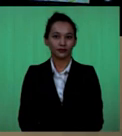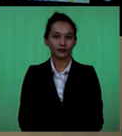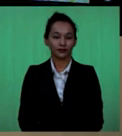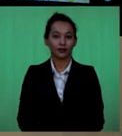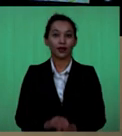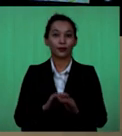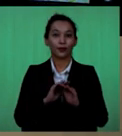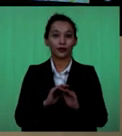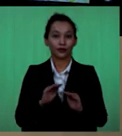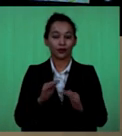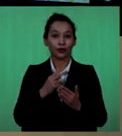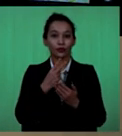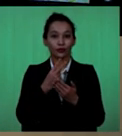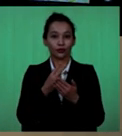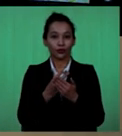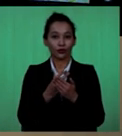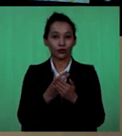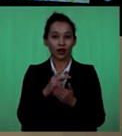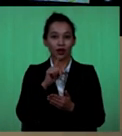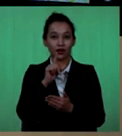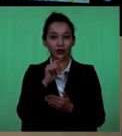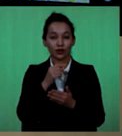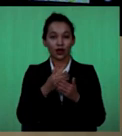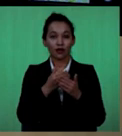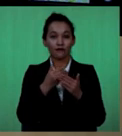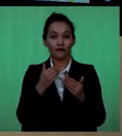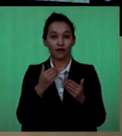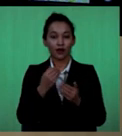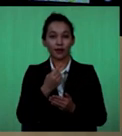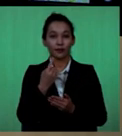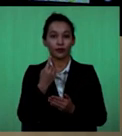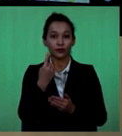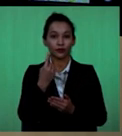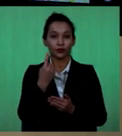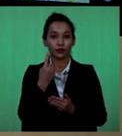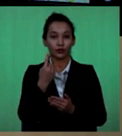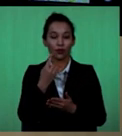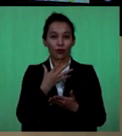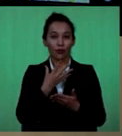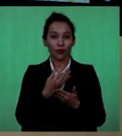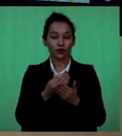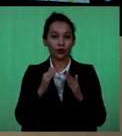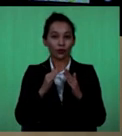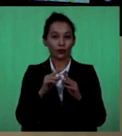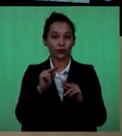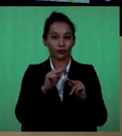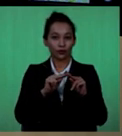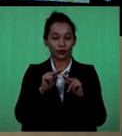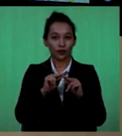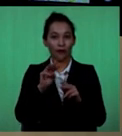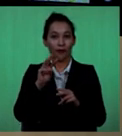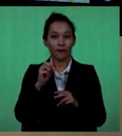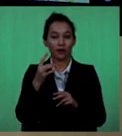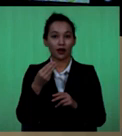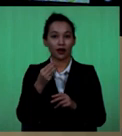mana bolajonlar, ko'rdingizmi? Qaldirg'och avval birinchi o'rinda o'ziga in quradi. Demak, mart oylarida